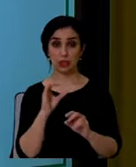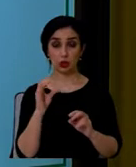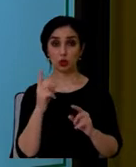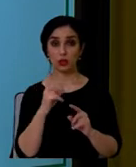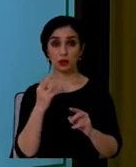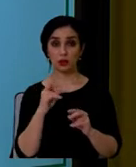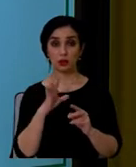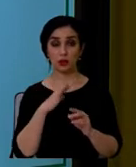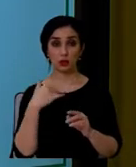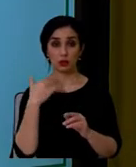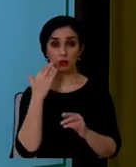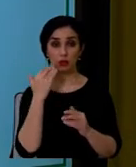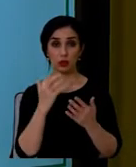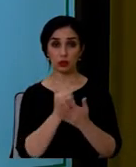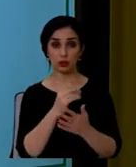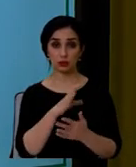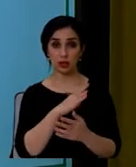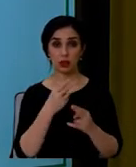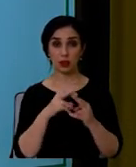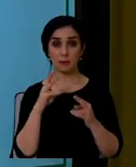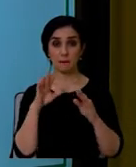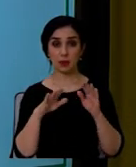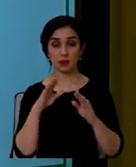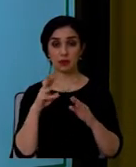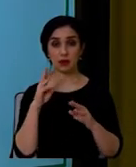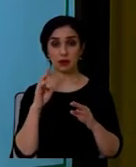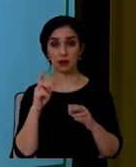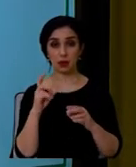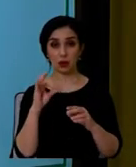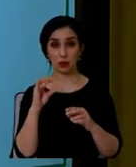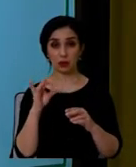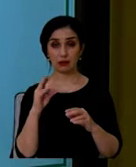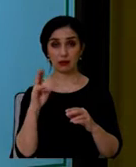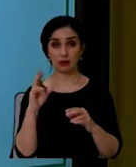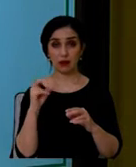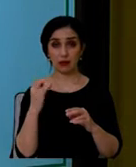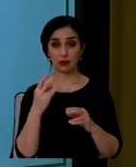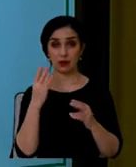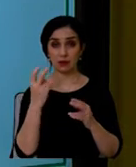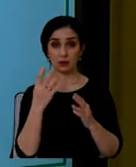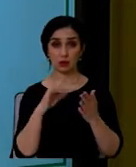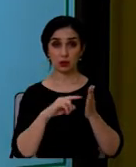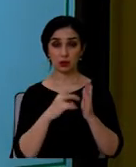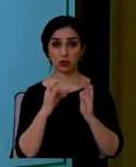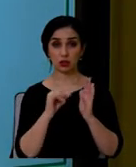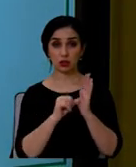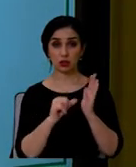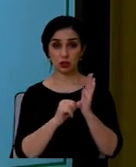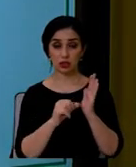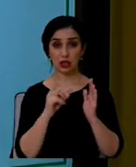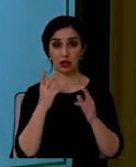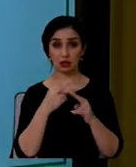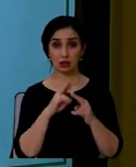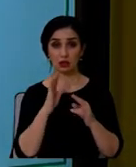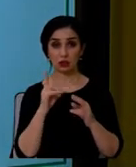для того, чтобы мне легко было найти массу хлорида кальция. 25 я умножаю на 60,